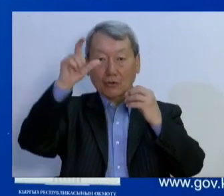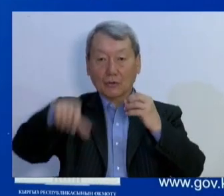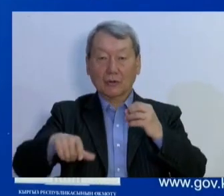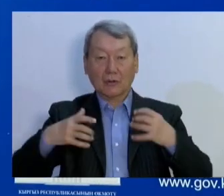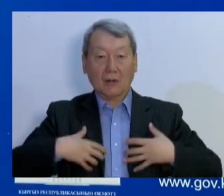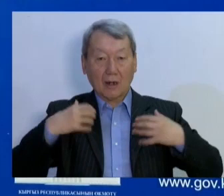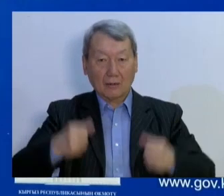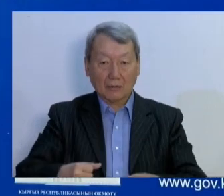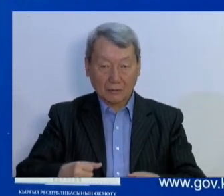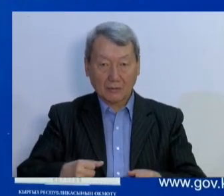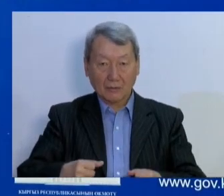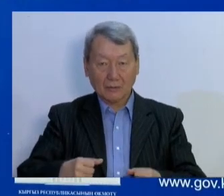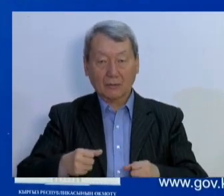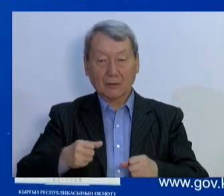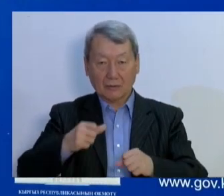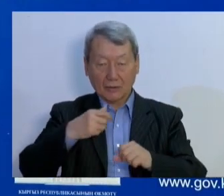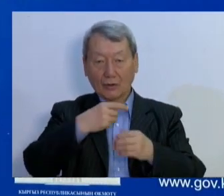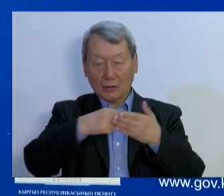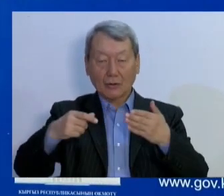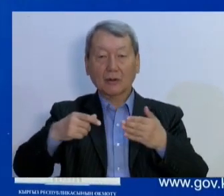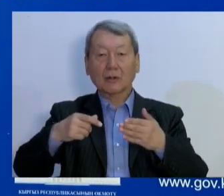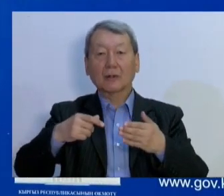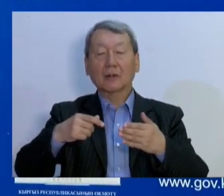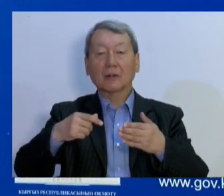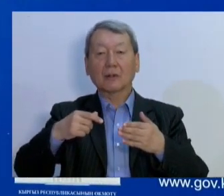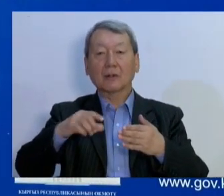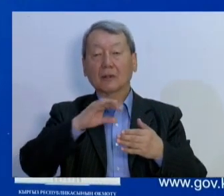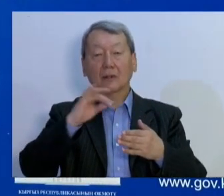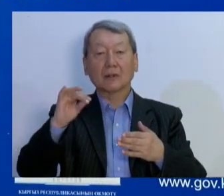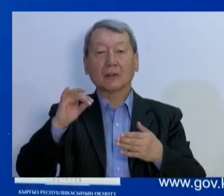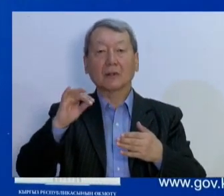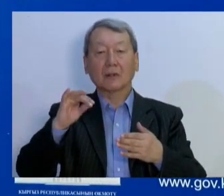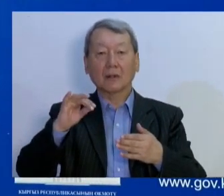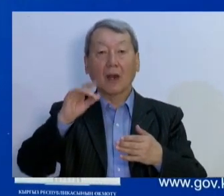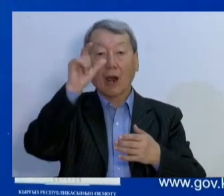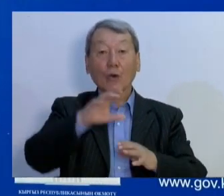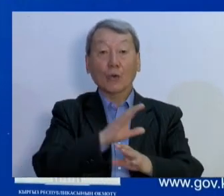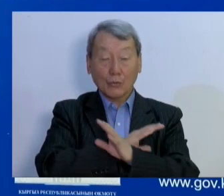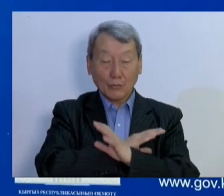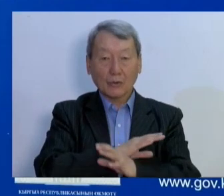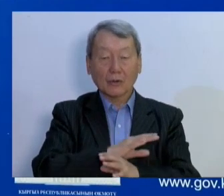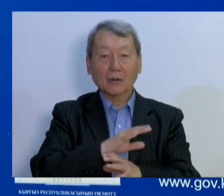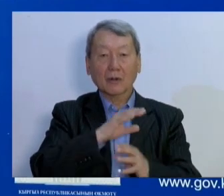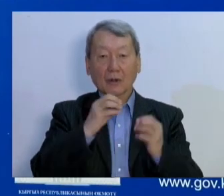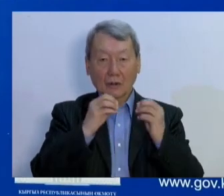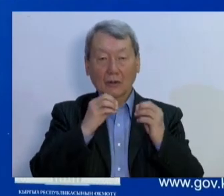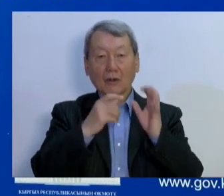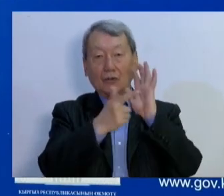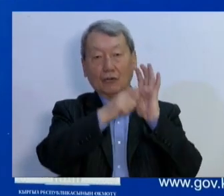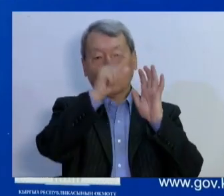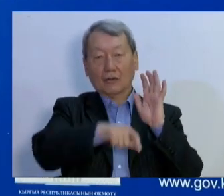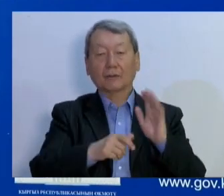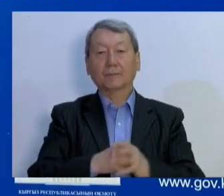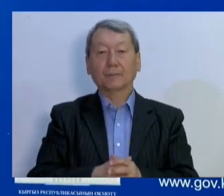15 бейтап ооруканалардан айыгып чыгарылды. Каза болгондордун саны